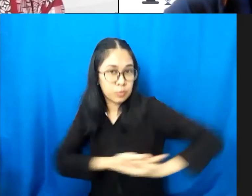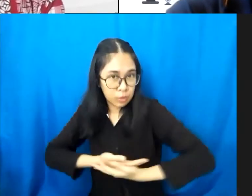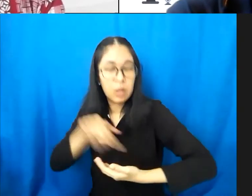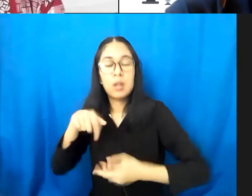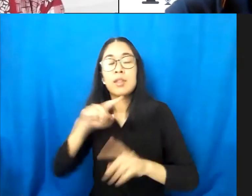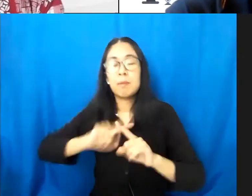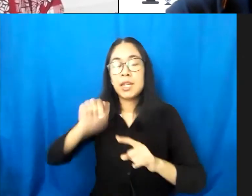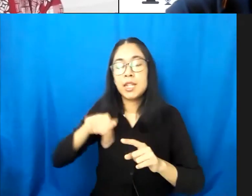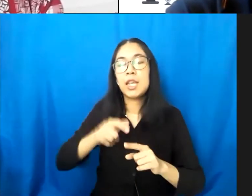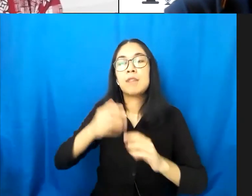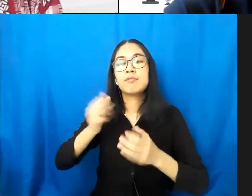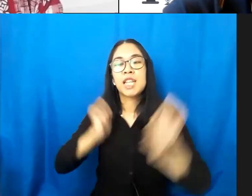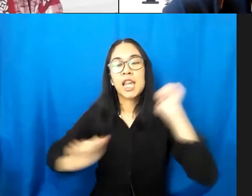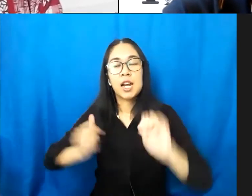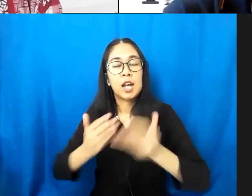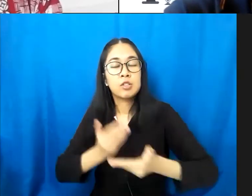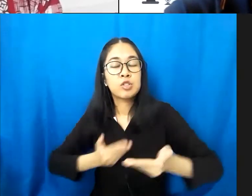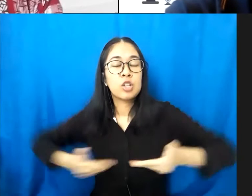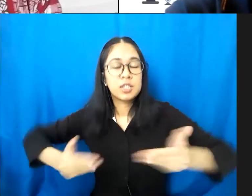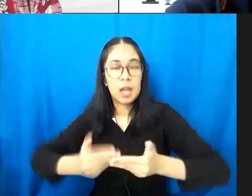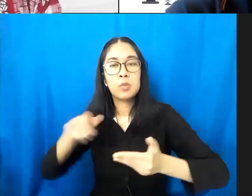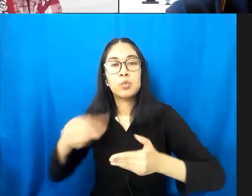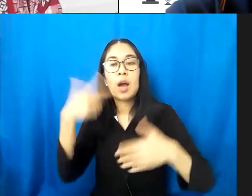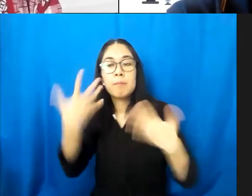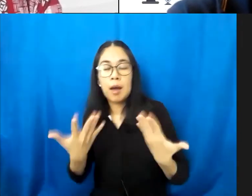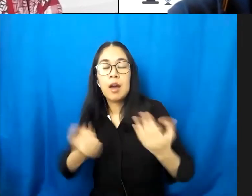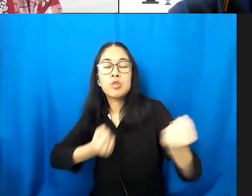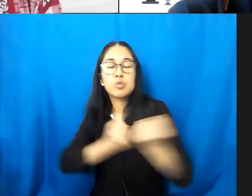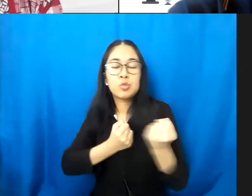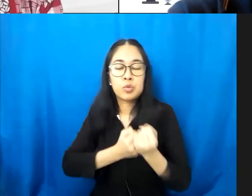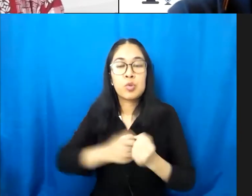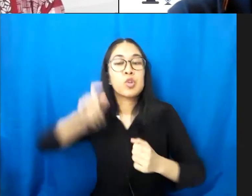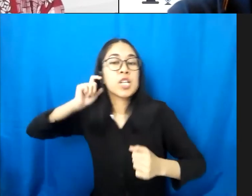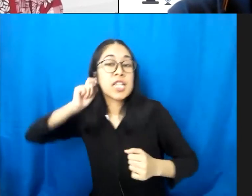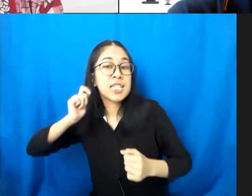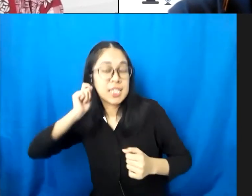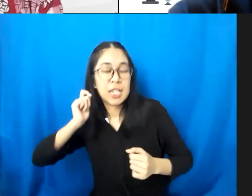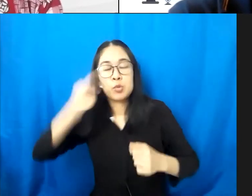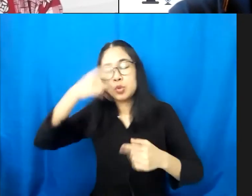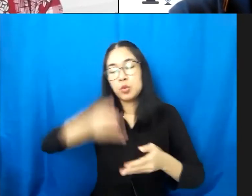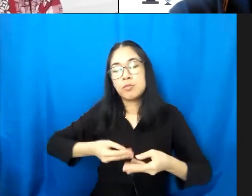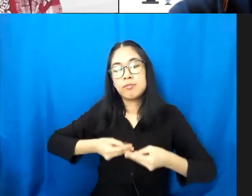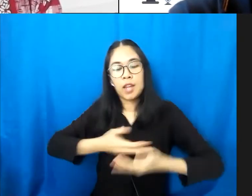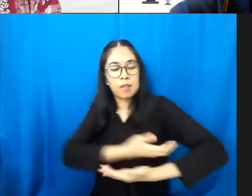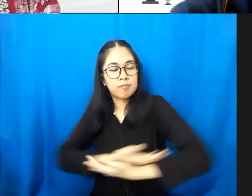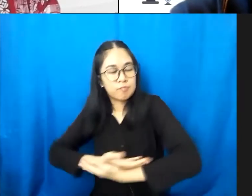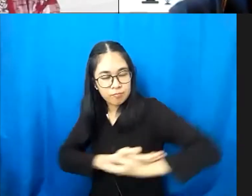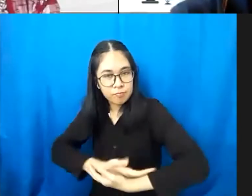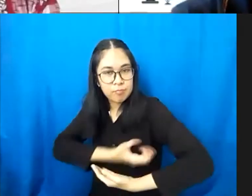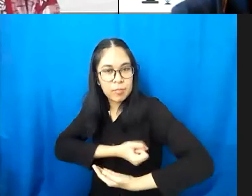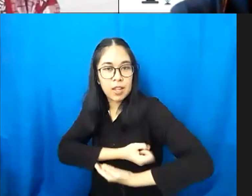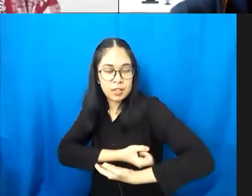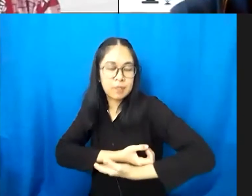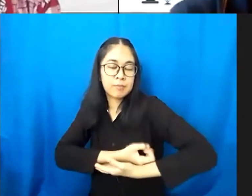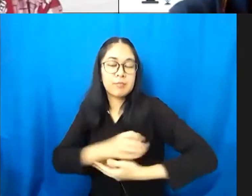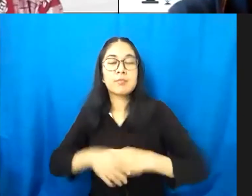gerakan sosial untuk mendukung para istri lancar dalam memberikan ASI bagi bayinya. Mungkin kurang lebih seperti itu ya, Mas Rahman ya. Mungkin